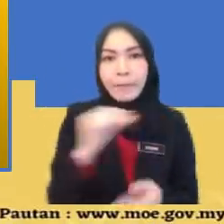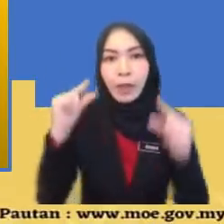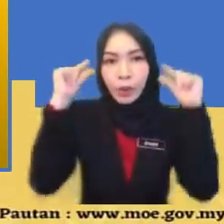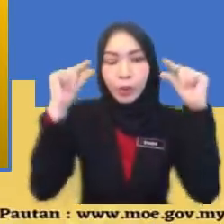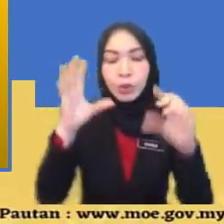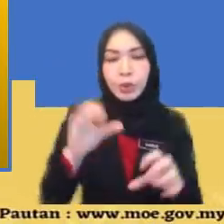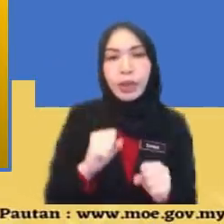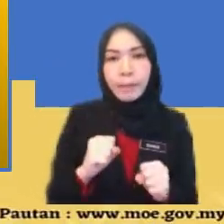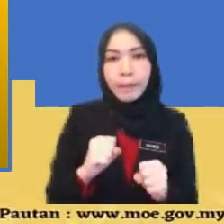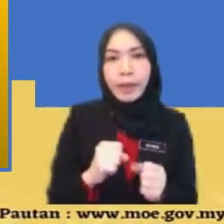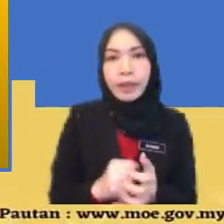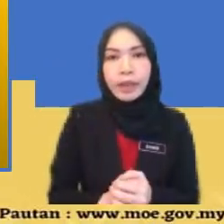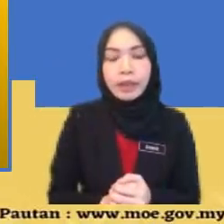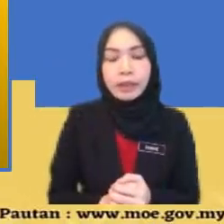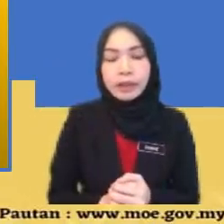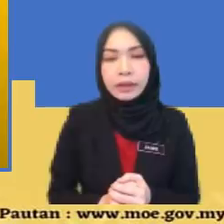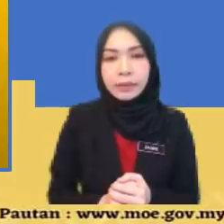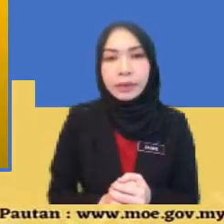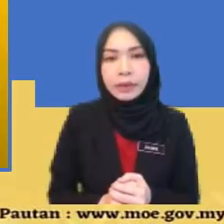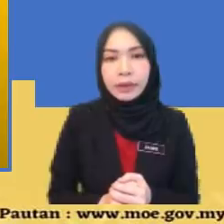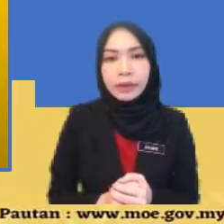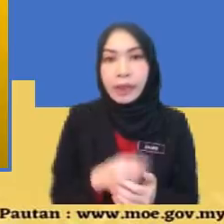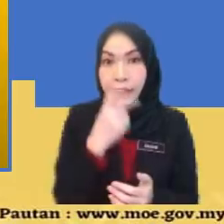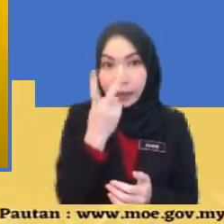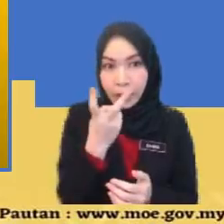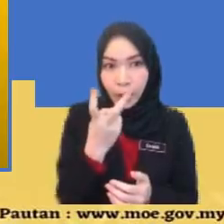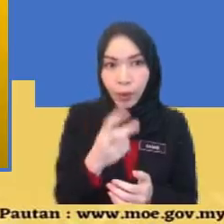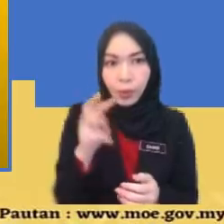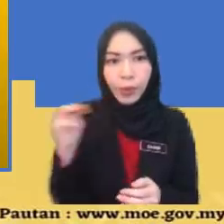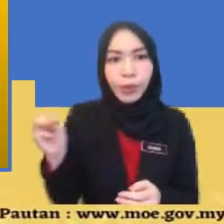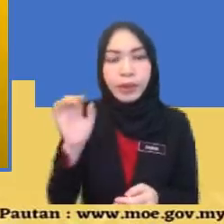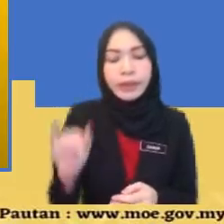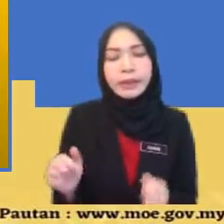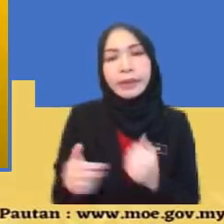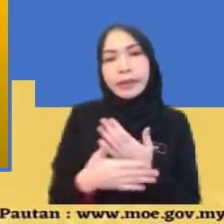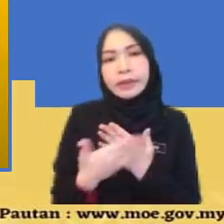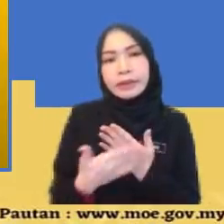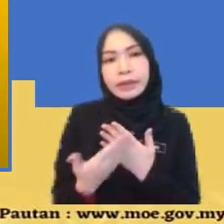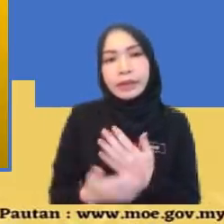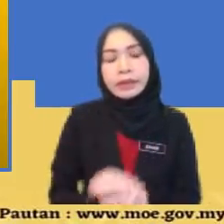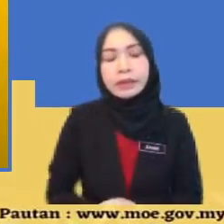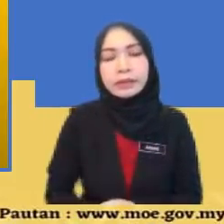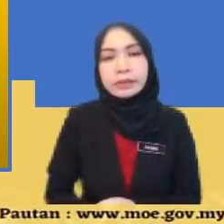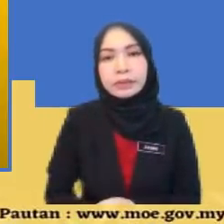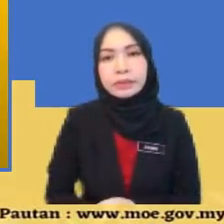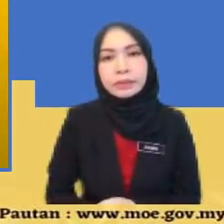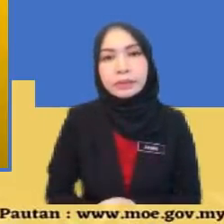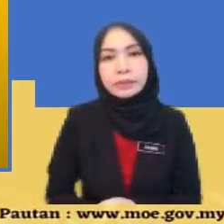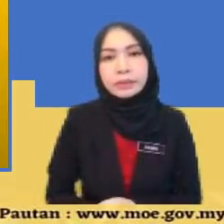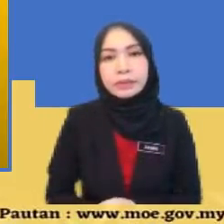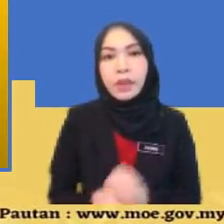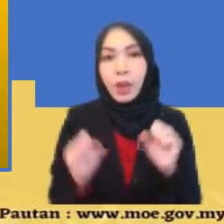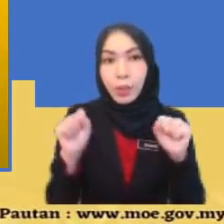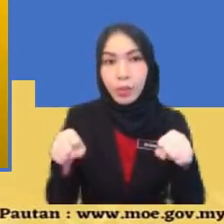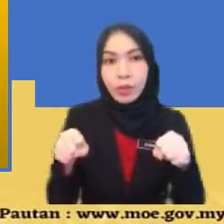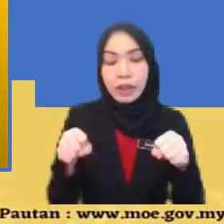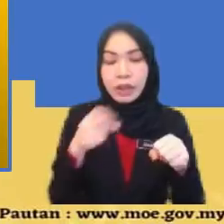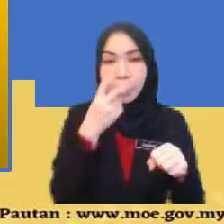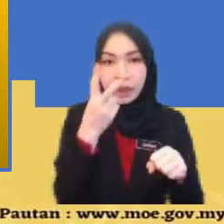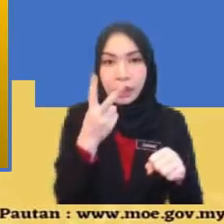sendiri semua bahan kukungan untuk saat ini juga boleh diakses melalui